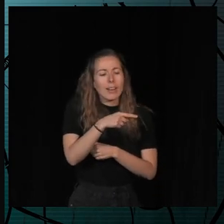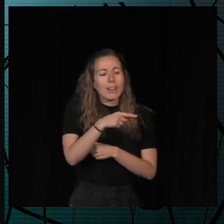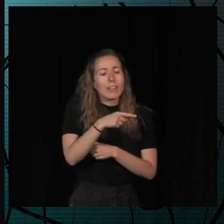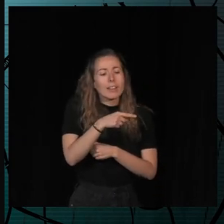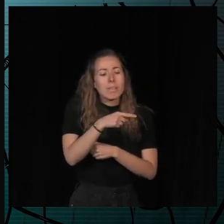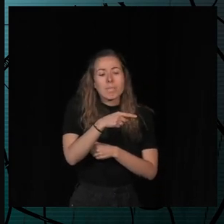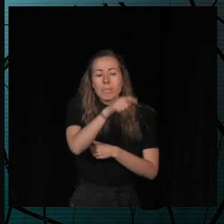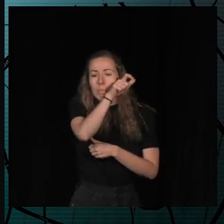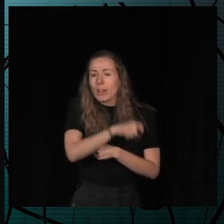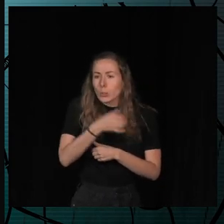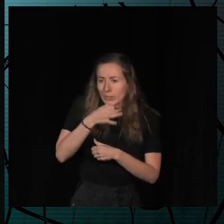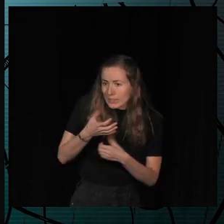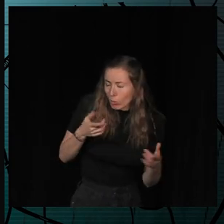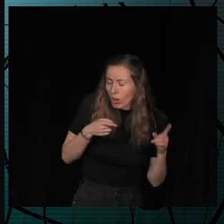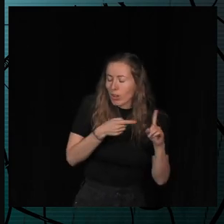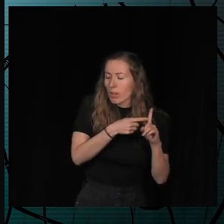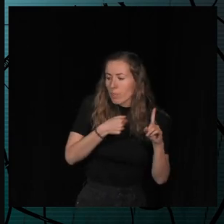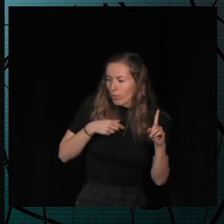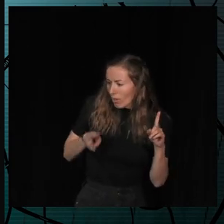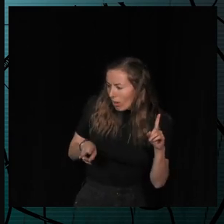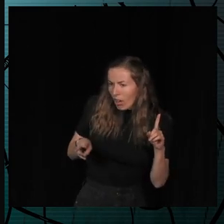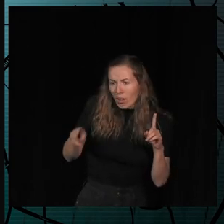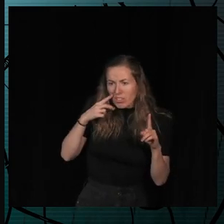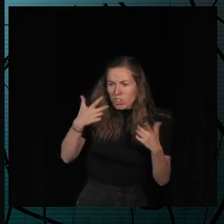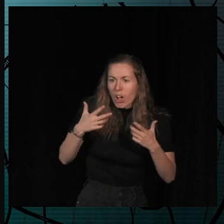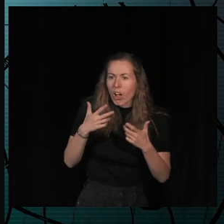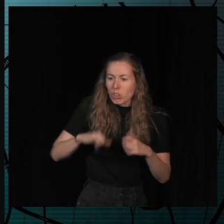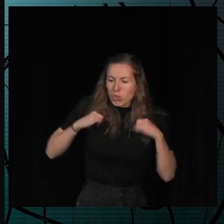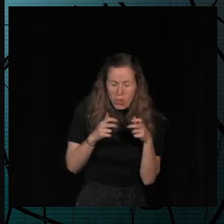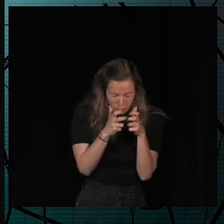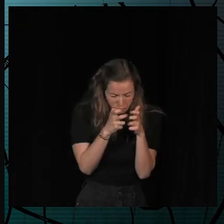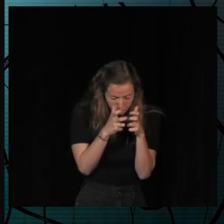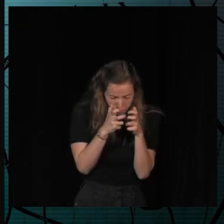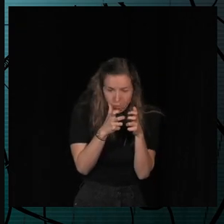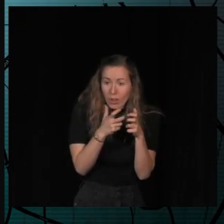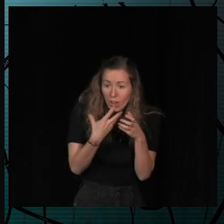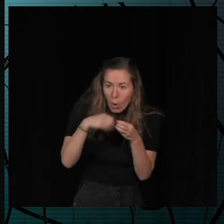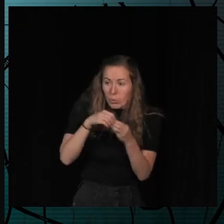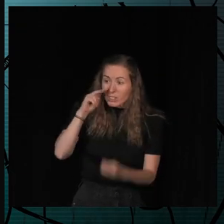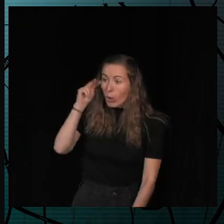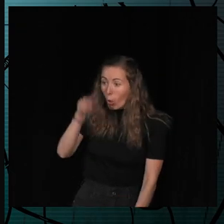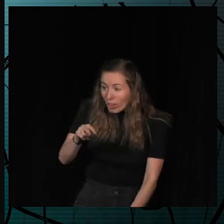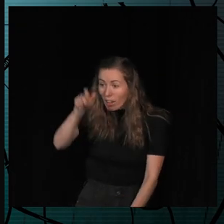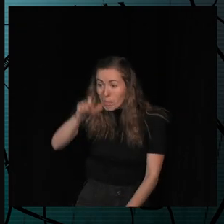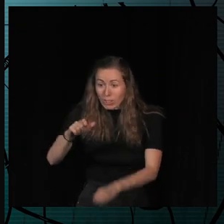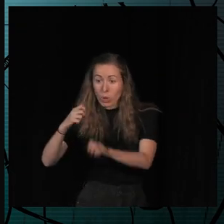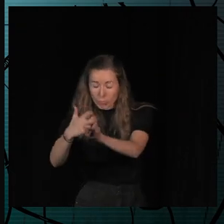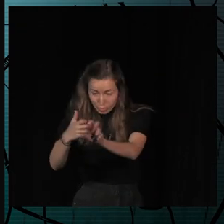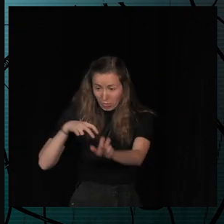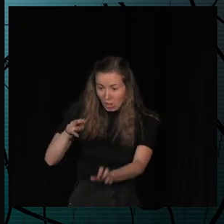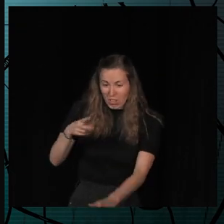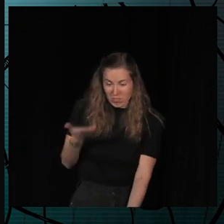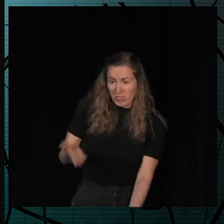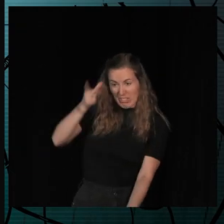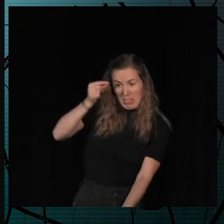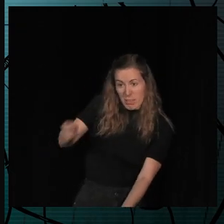attends comment ça déjà il jouent trop aux jeux vidéo en plus il regardent des vidéos de gens qui jouent aux jeux vidéo c'est quoi ces débiles quoi bon c'était la petite phrase